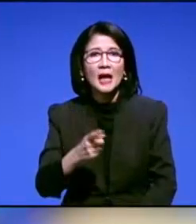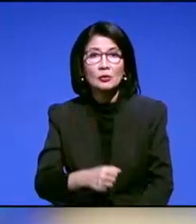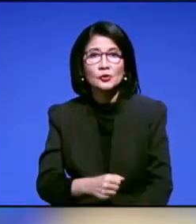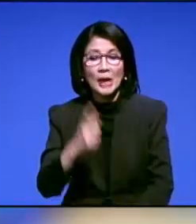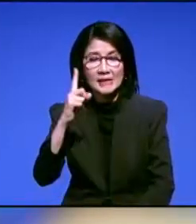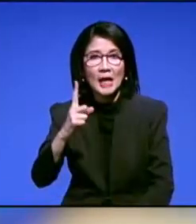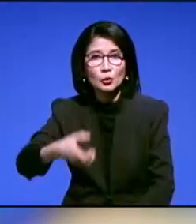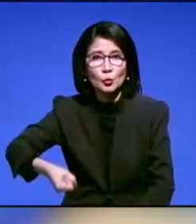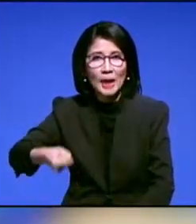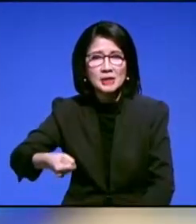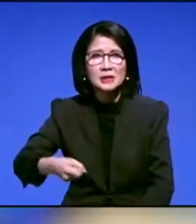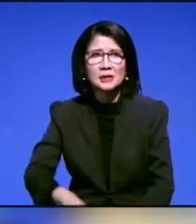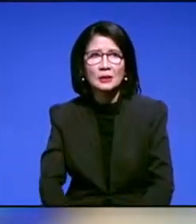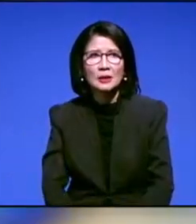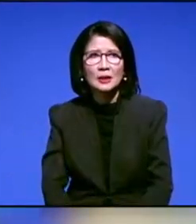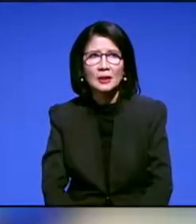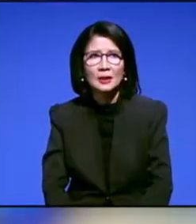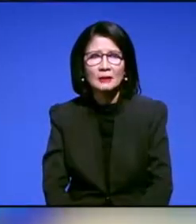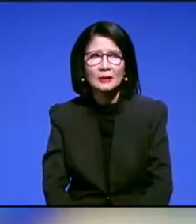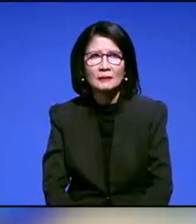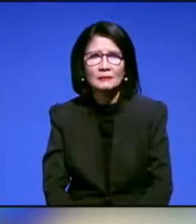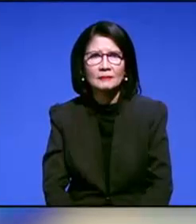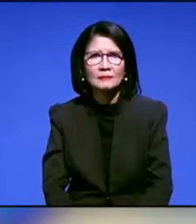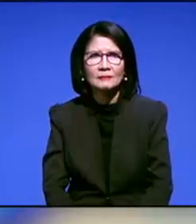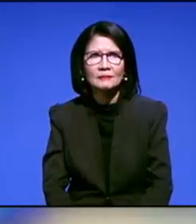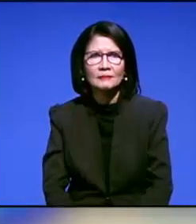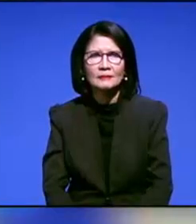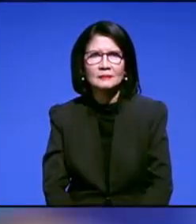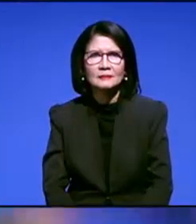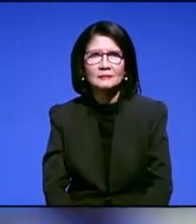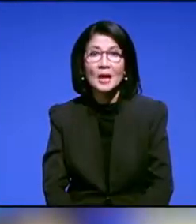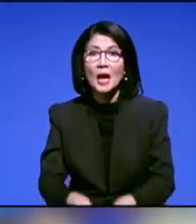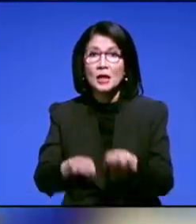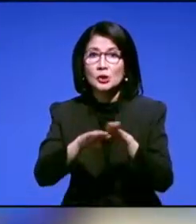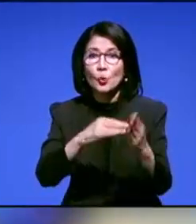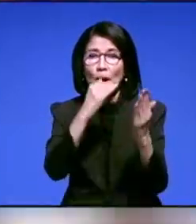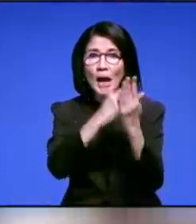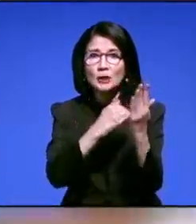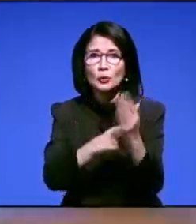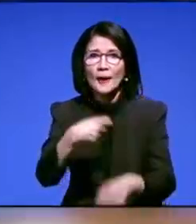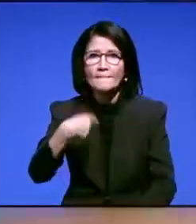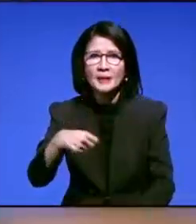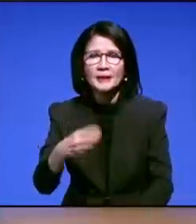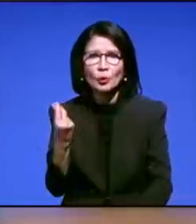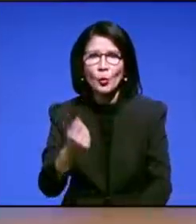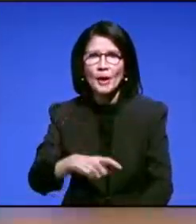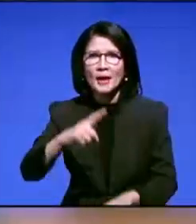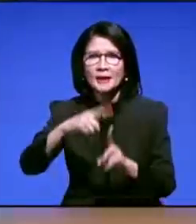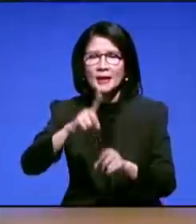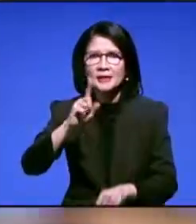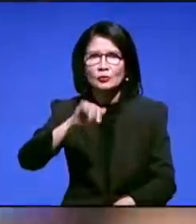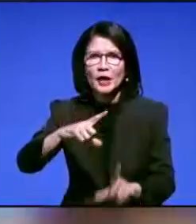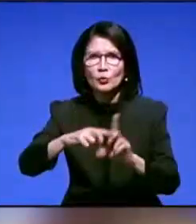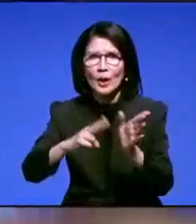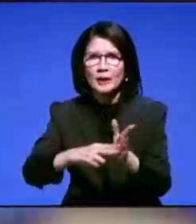tas aja, atau gimana gitu. Sewajarnya. Ini kan udah wajar, satu koper. Sesuai peraturan Menteri Keuangan per 1 Januari